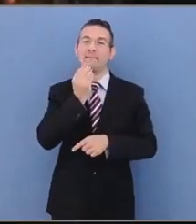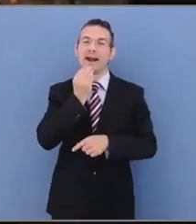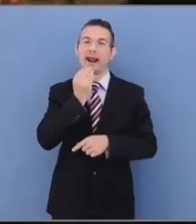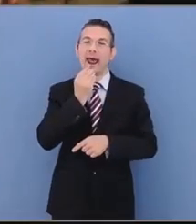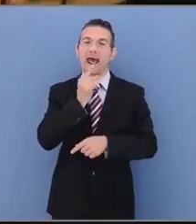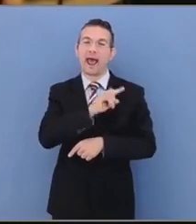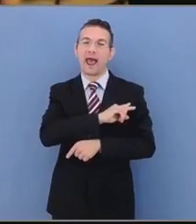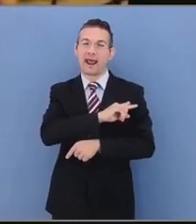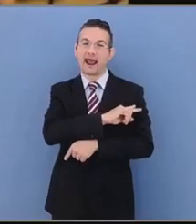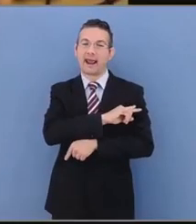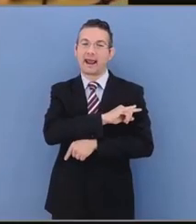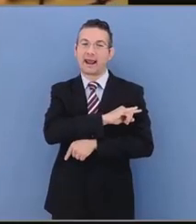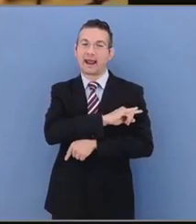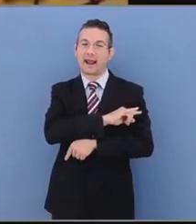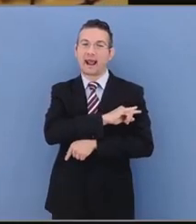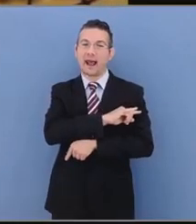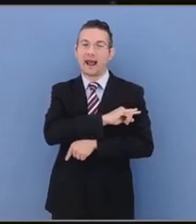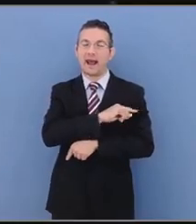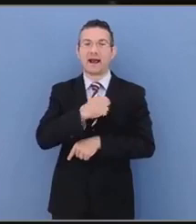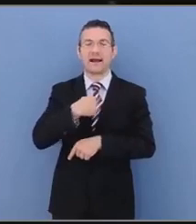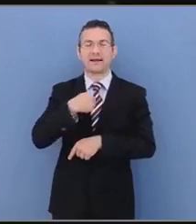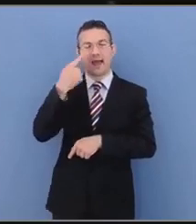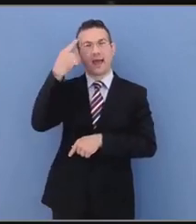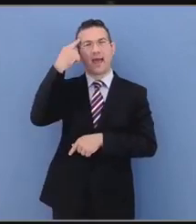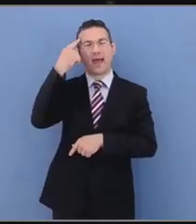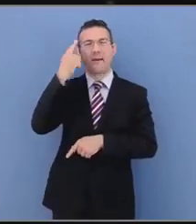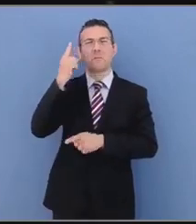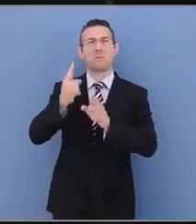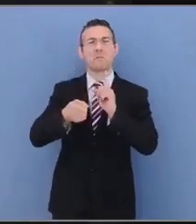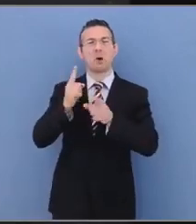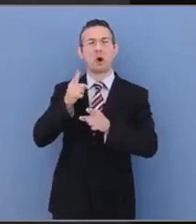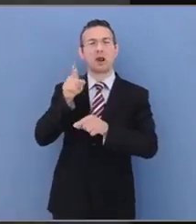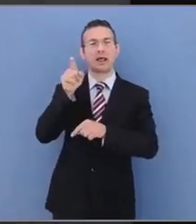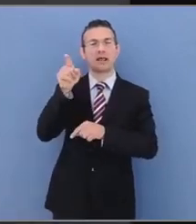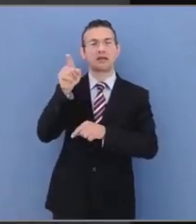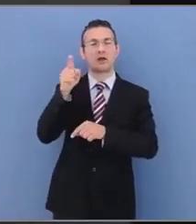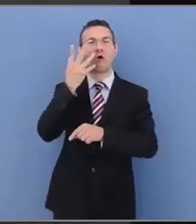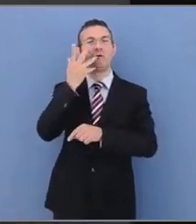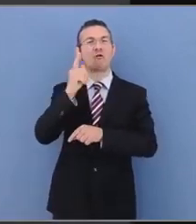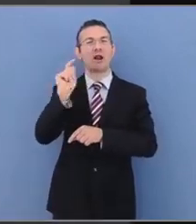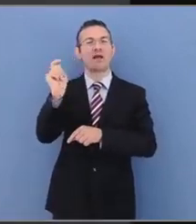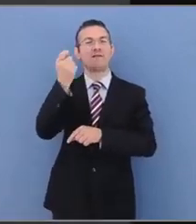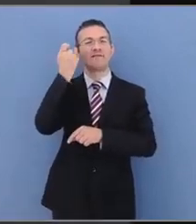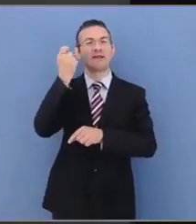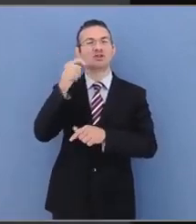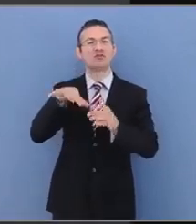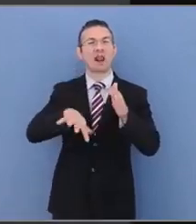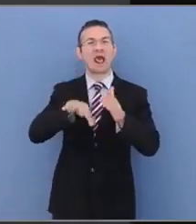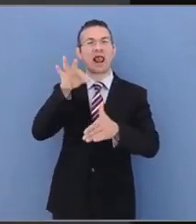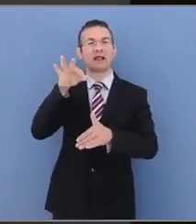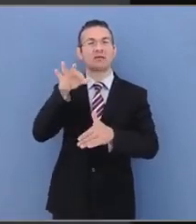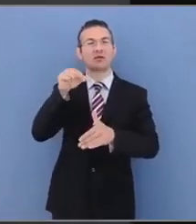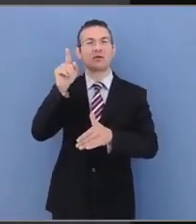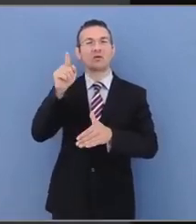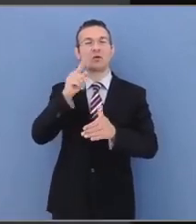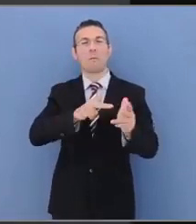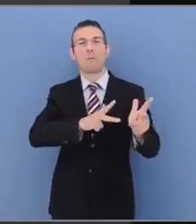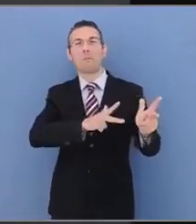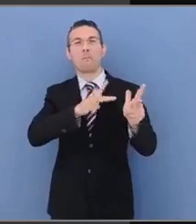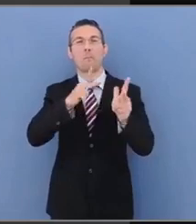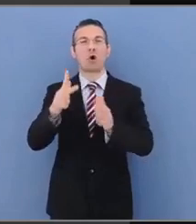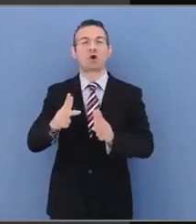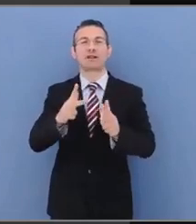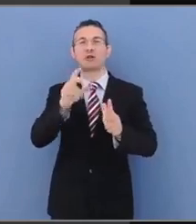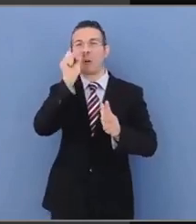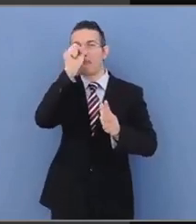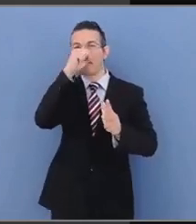mi è venuto in mente quel politico che per vincere le elezioni si è portato un maiale sul campo dove si doveva costruire